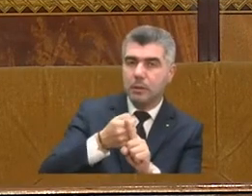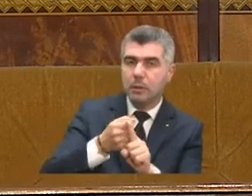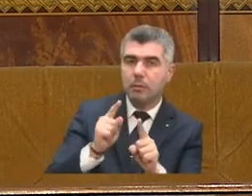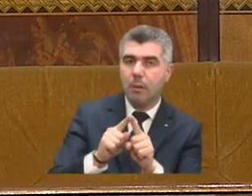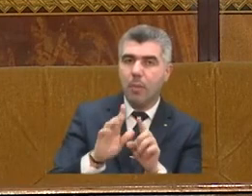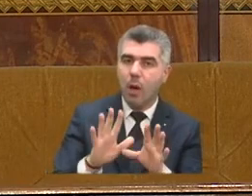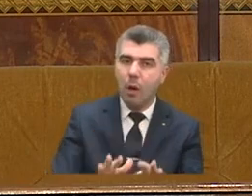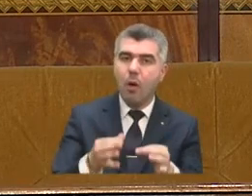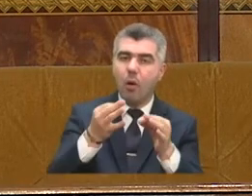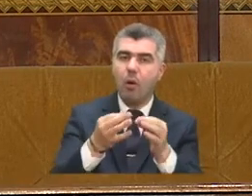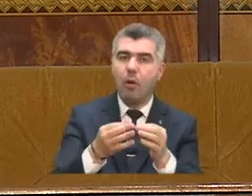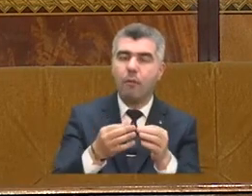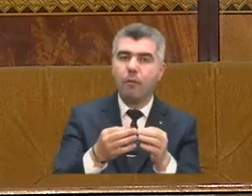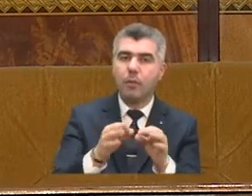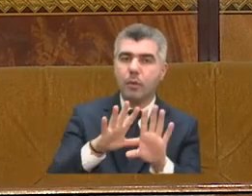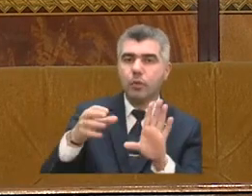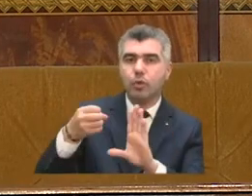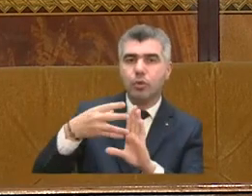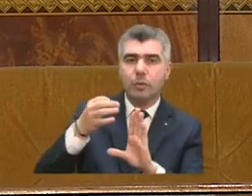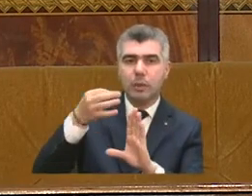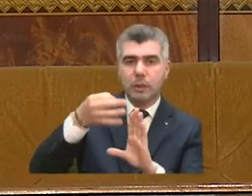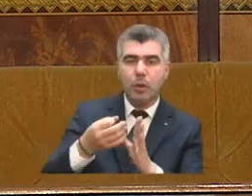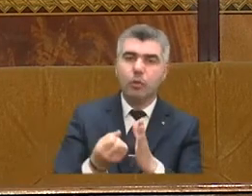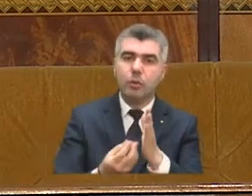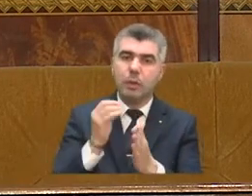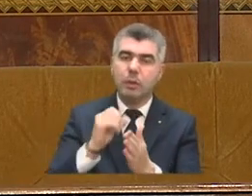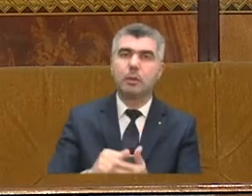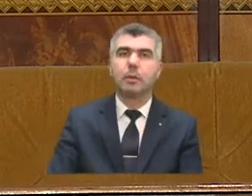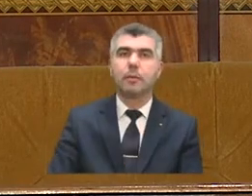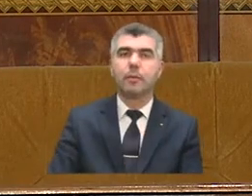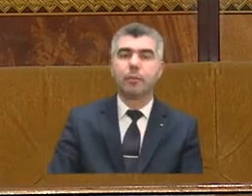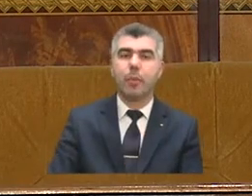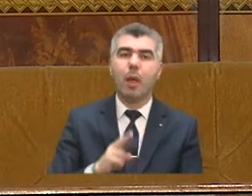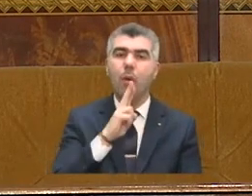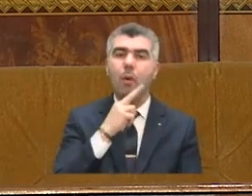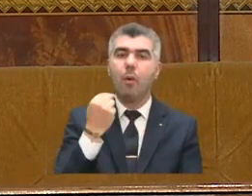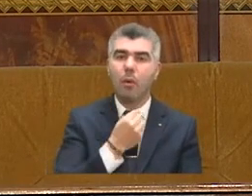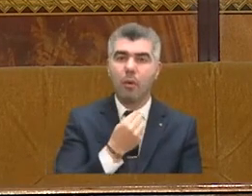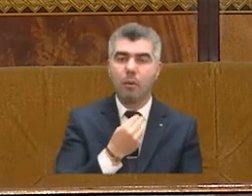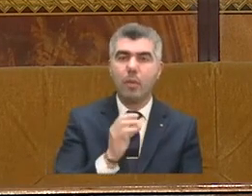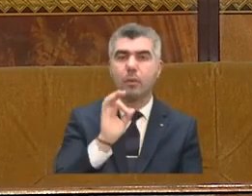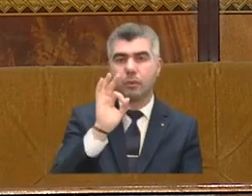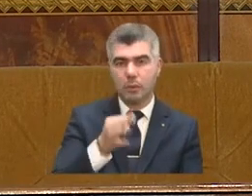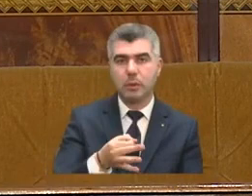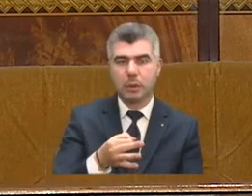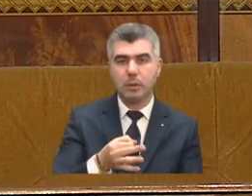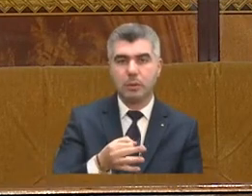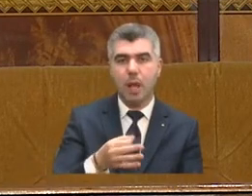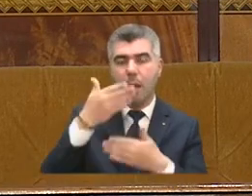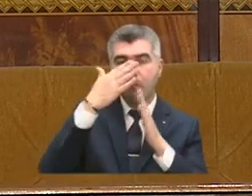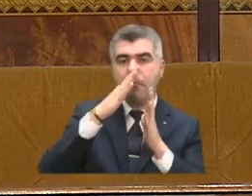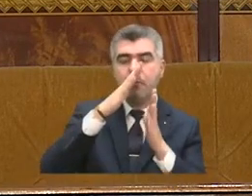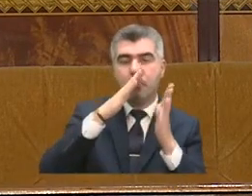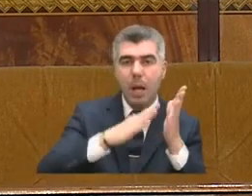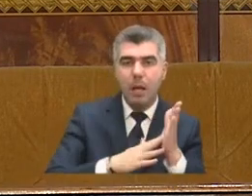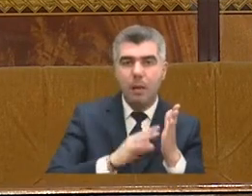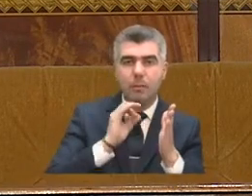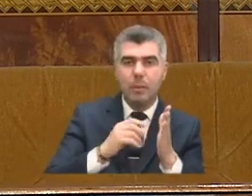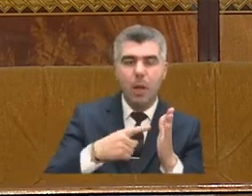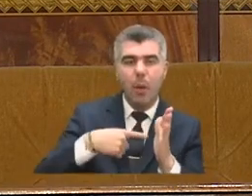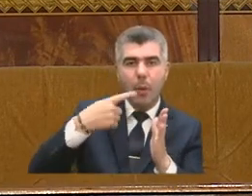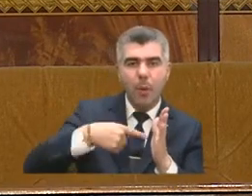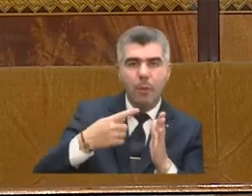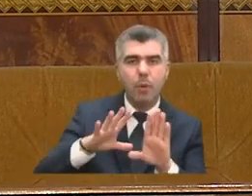من الطاقات المتجددة، علما أن الحكومة راكمت تجارب في الطاقات المتجددة. المغرب كان رائد في الطاقة الريحية